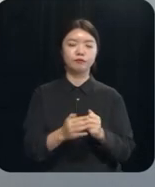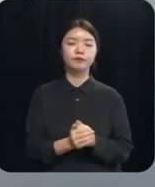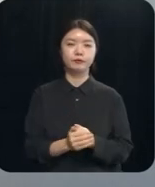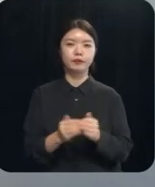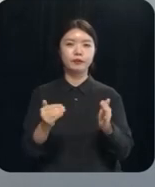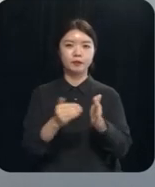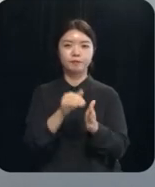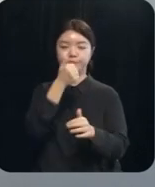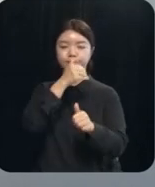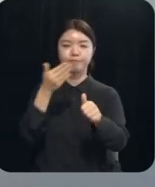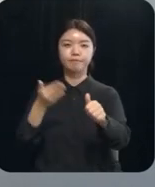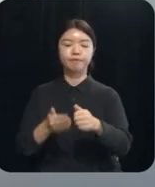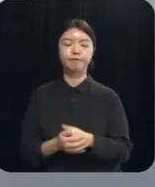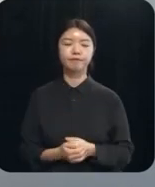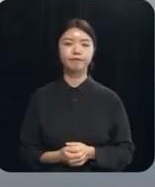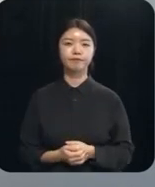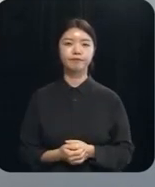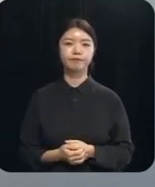있도록 노력하겠습니다.